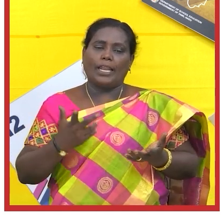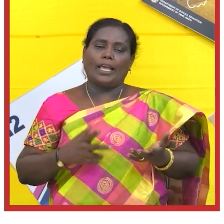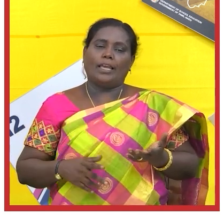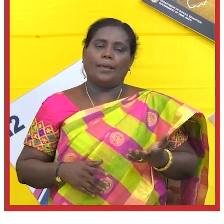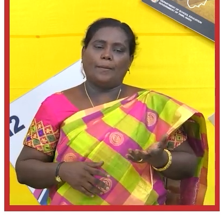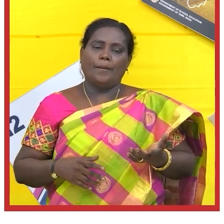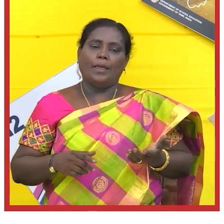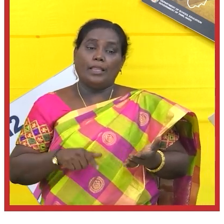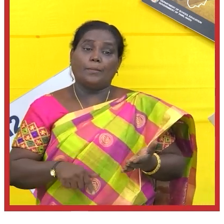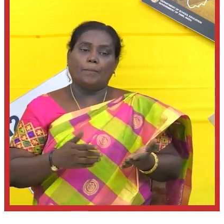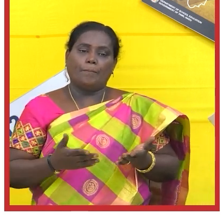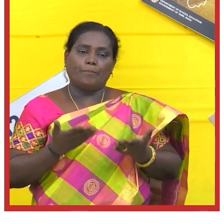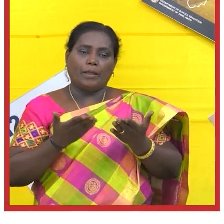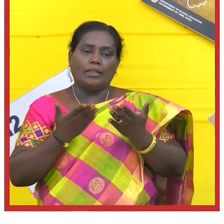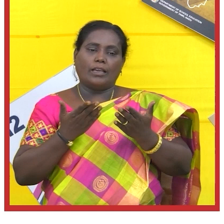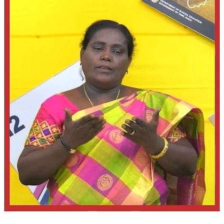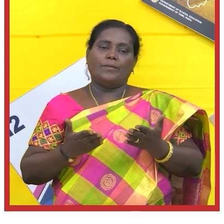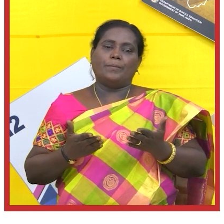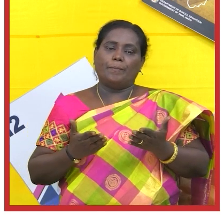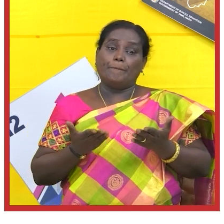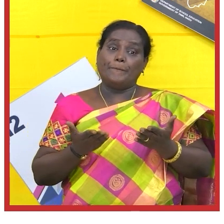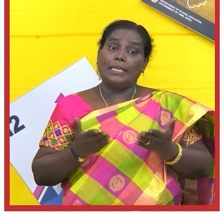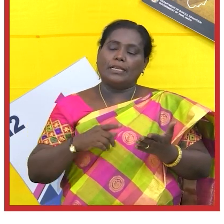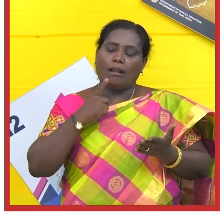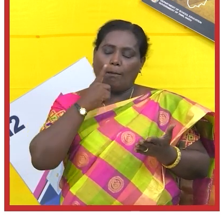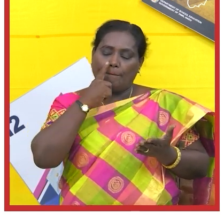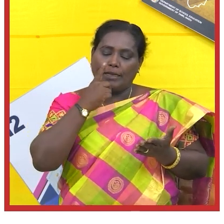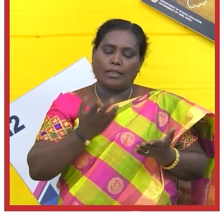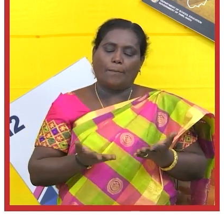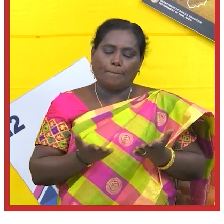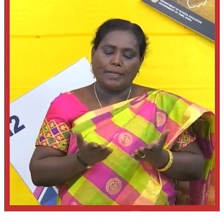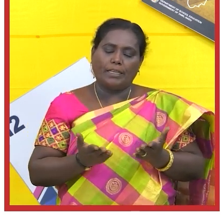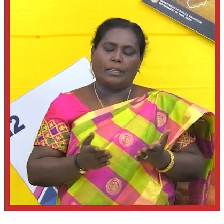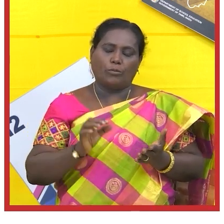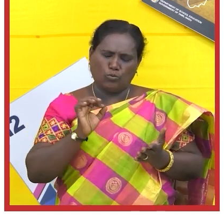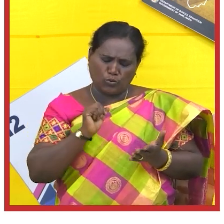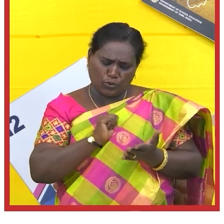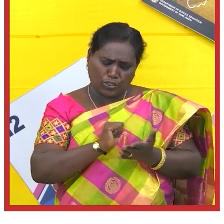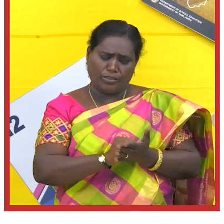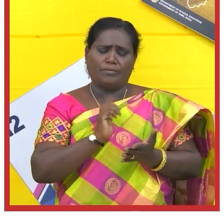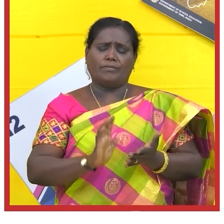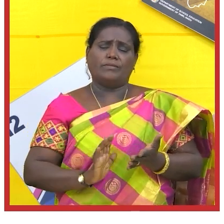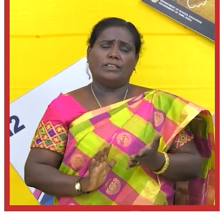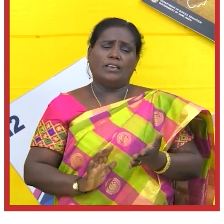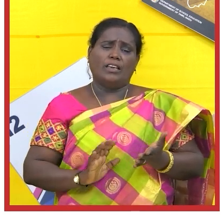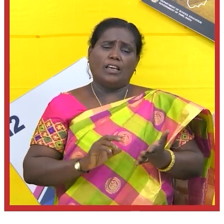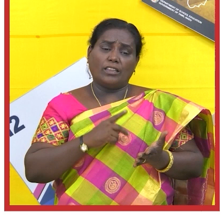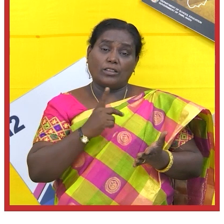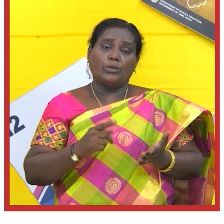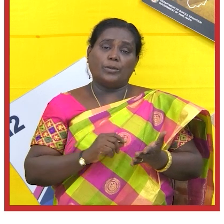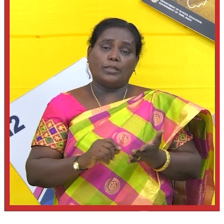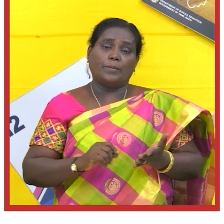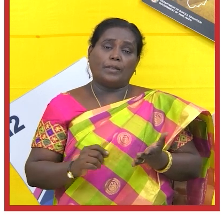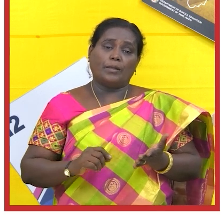வலியுறுத்துகிறது இந்திய பெண்கள் சங்கம். அதேபோல் பெண் கல்விக்கு மிகுந்த முக்கியத்துவம் கொடுக்கிறது இந்திய பெண்கள் சங்கம். இந்திய பெண்கள்